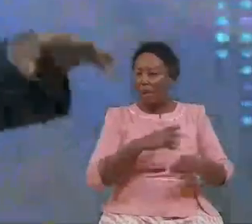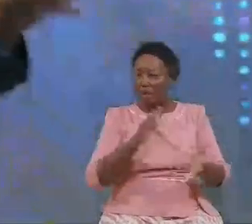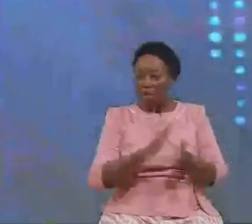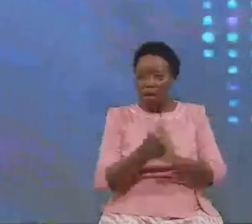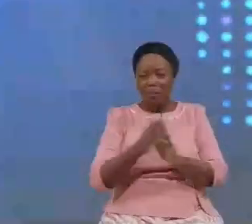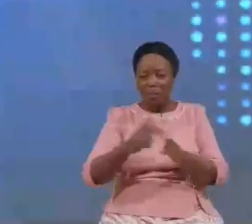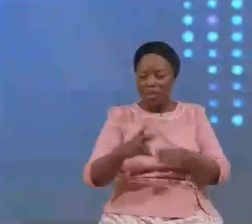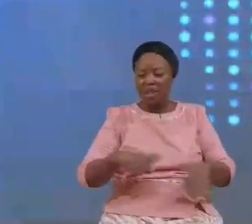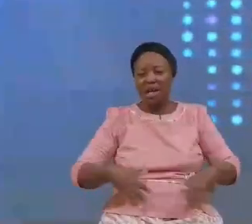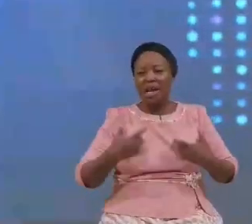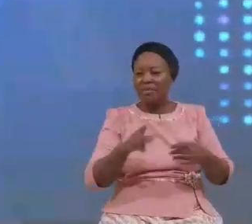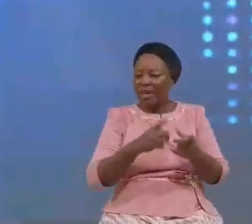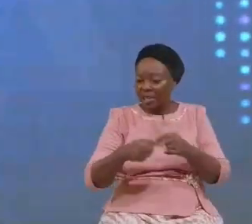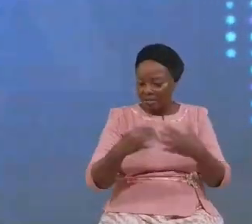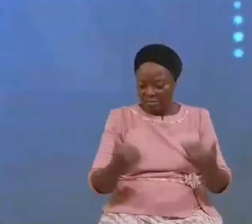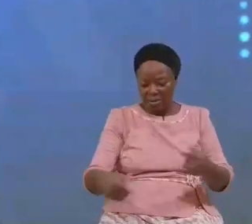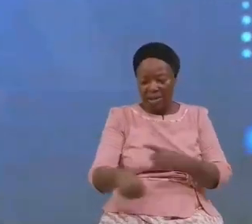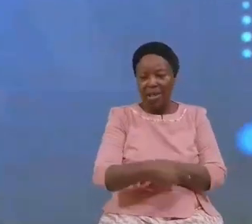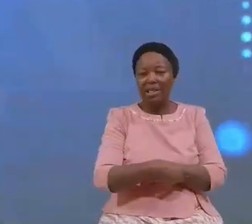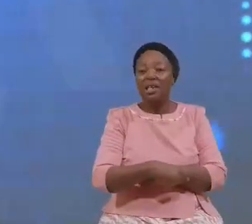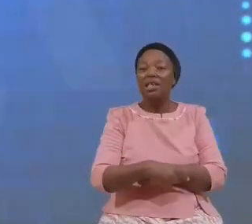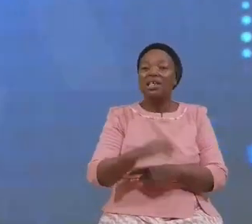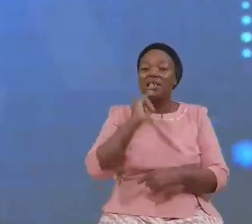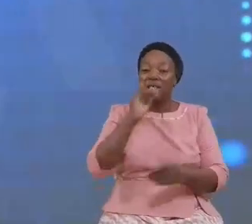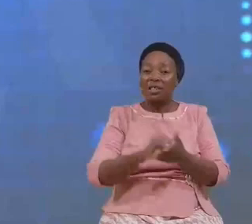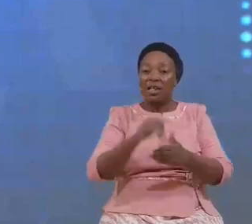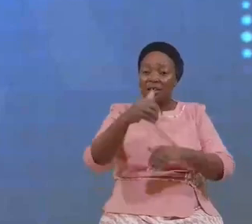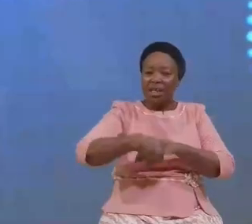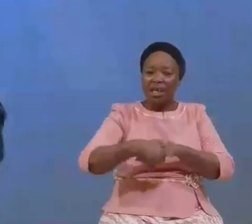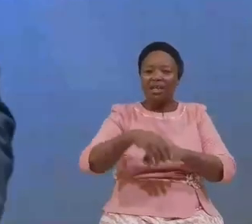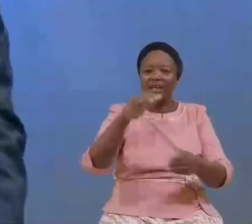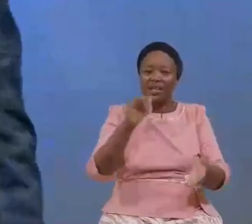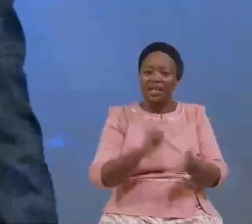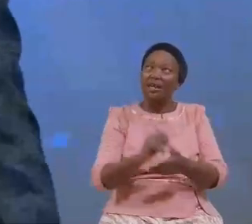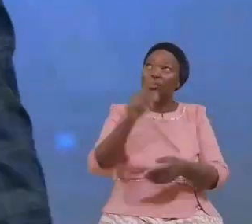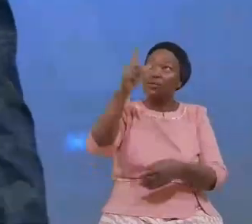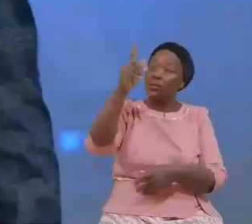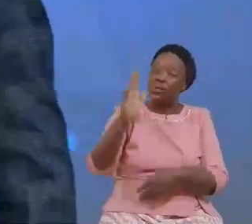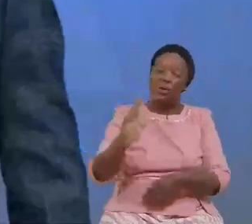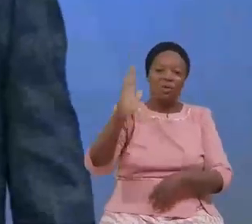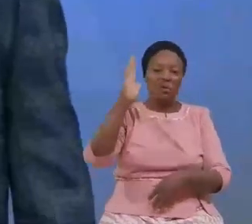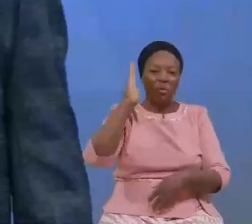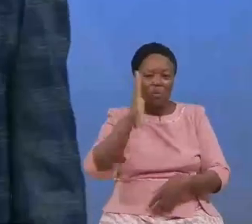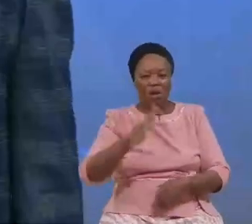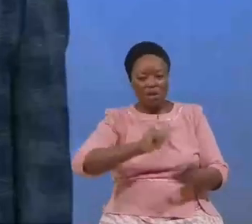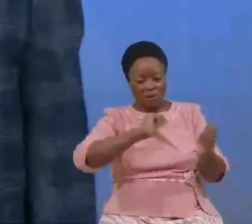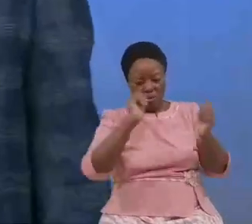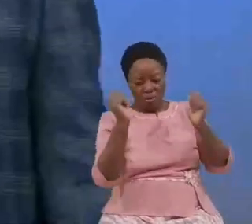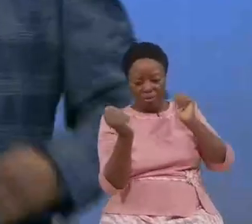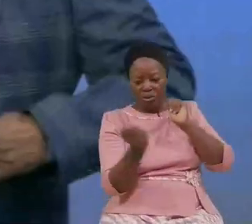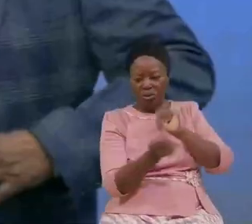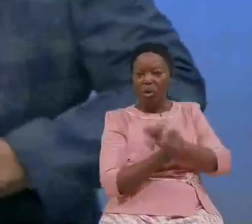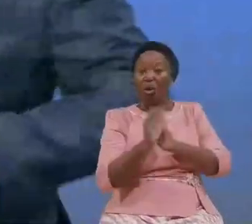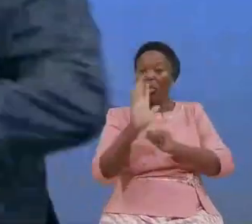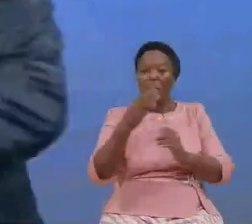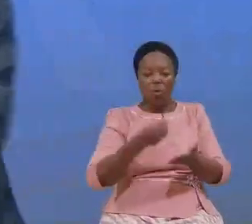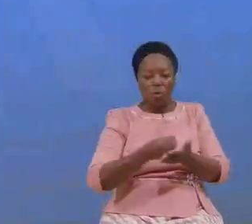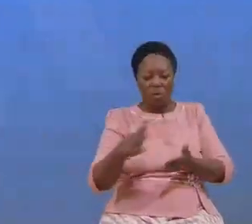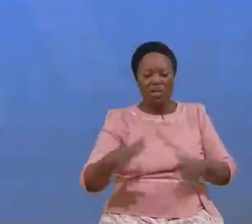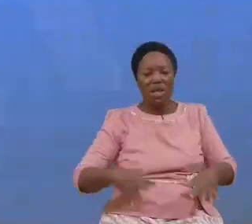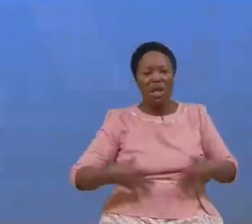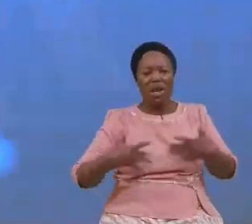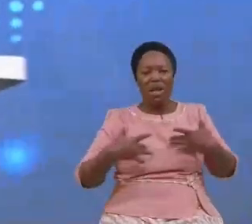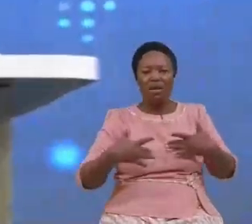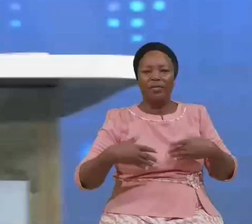pratique et ce soir c'est cette soirée Dieu va transformer ta vie